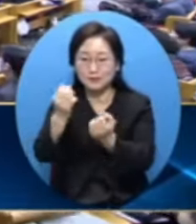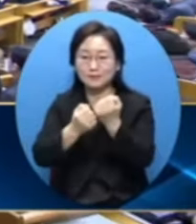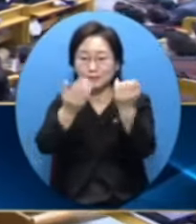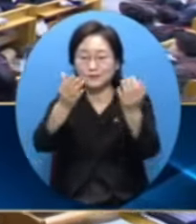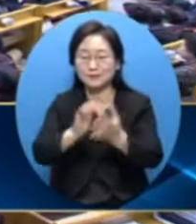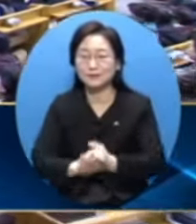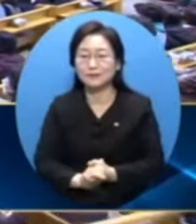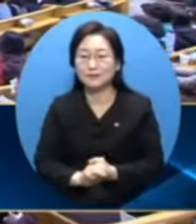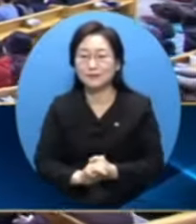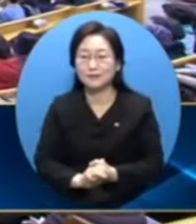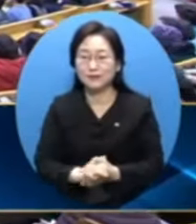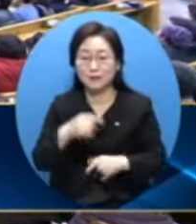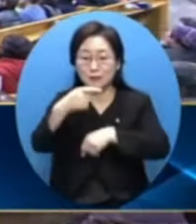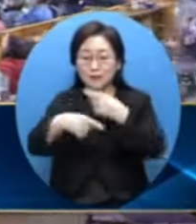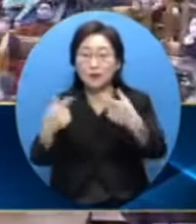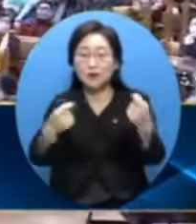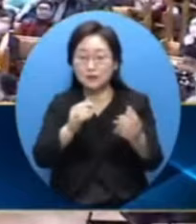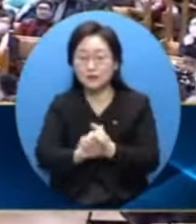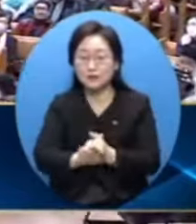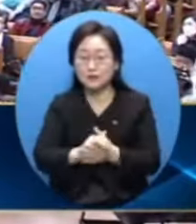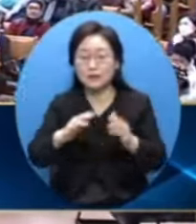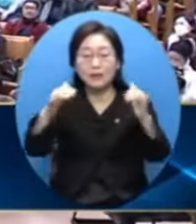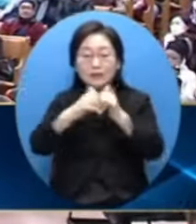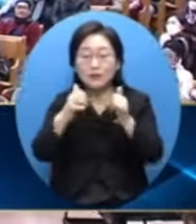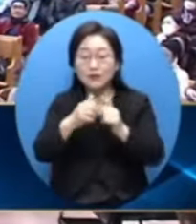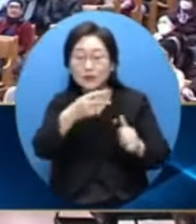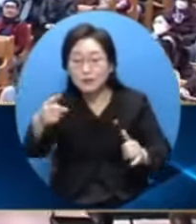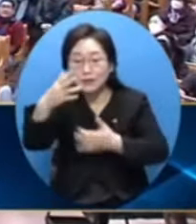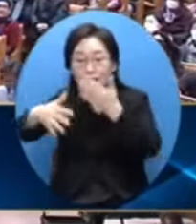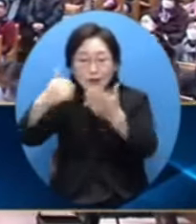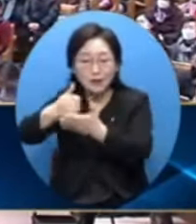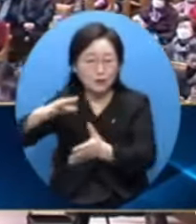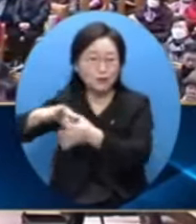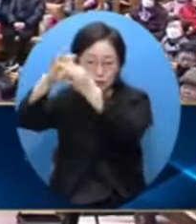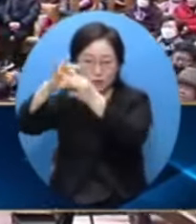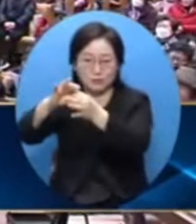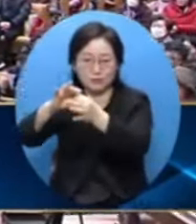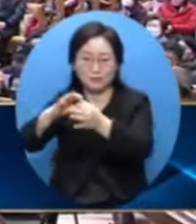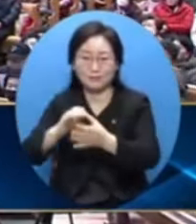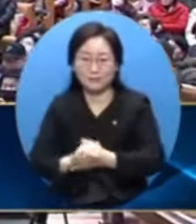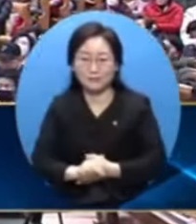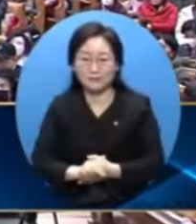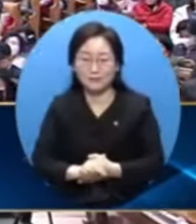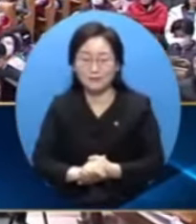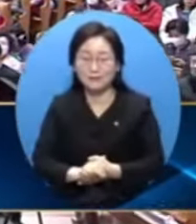나누기 원합니다. 제목을 한번 따라해 주시기 바랍니다. 전쟁은 하나님께 속한 것이니,